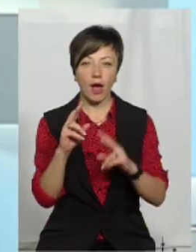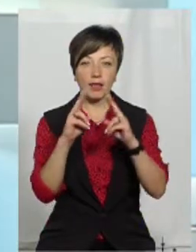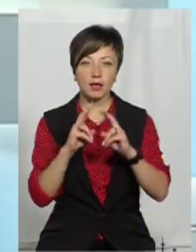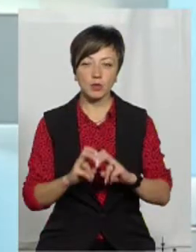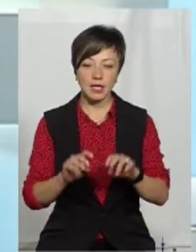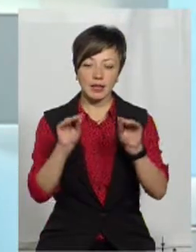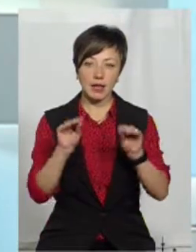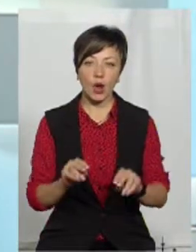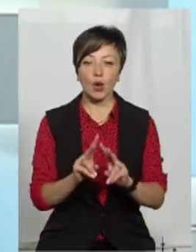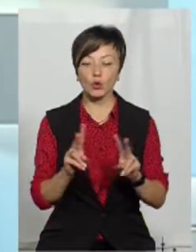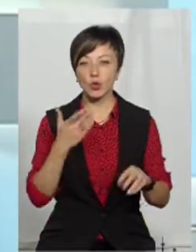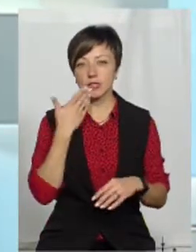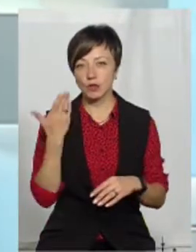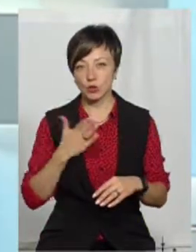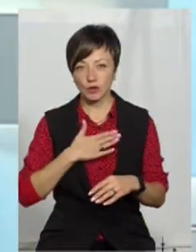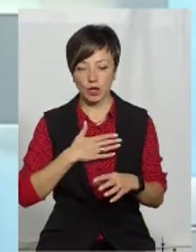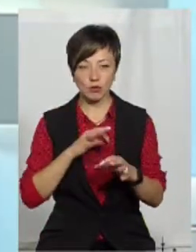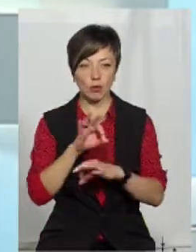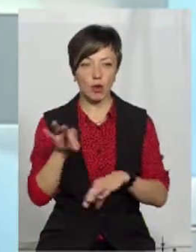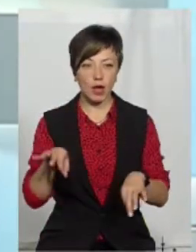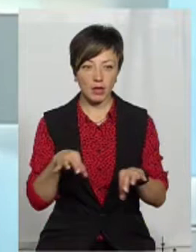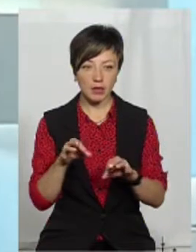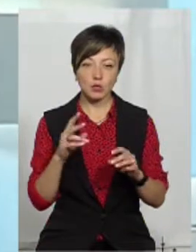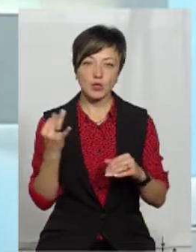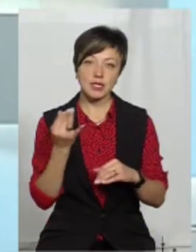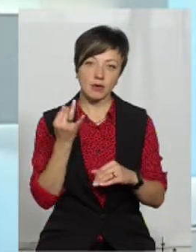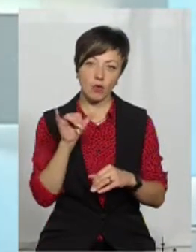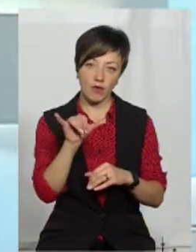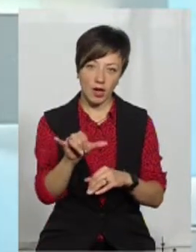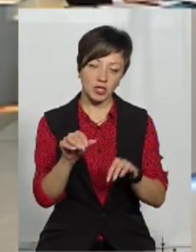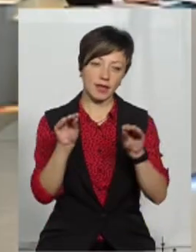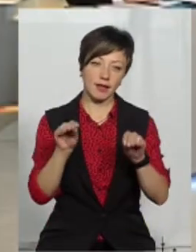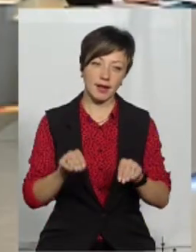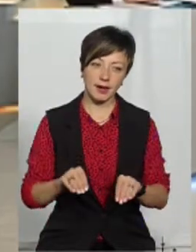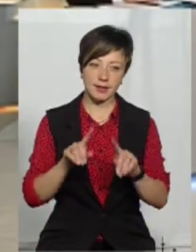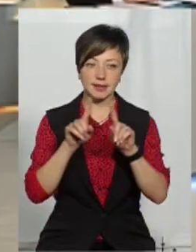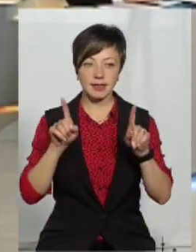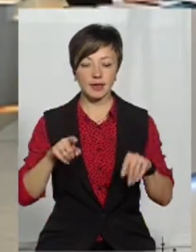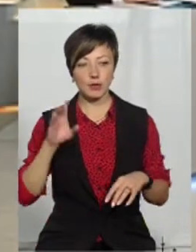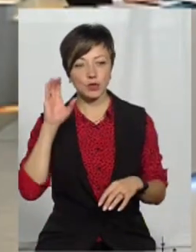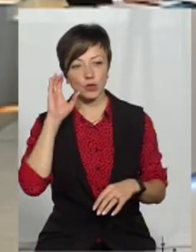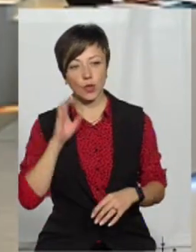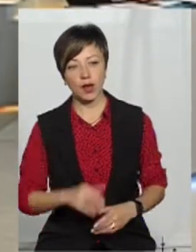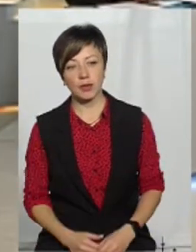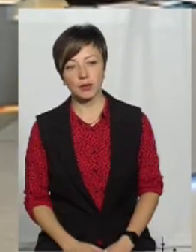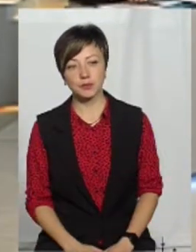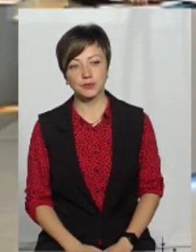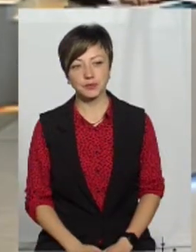декларації кожного, хто звітує у нашому проєкті. Що його зацікавило у вашій, пане Вікторе, декларації? Зараз послухаємо.